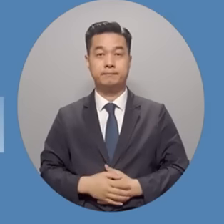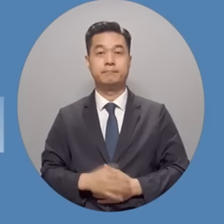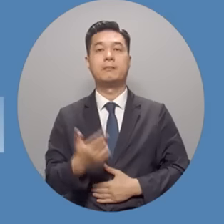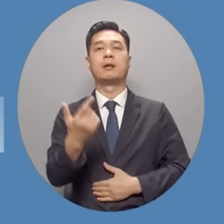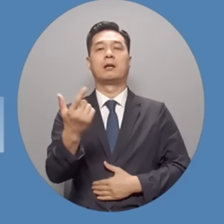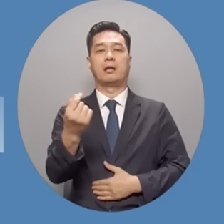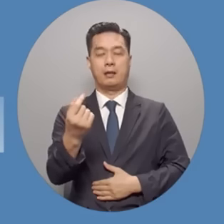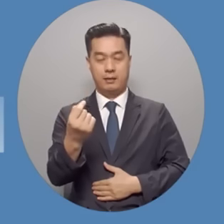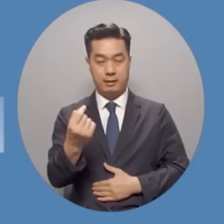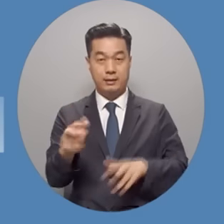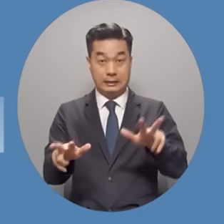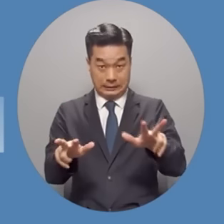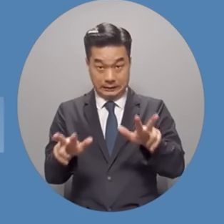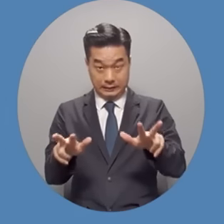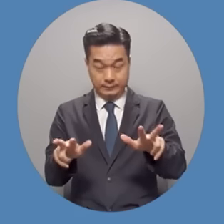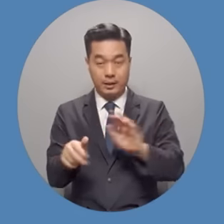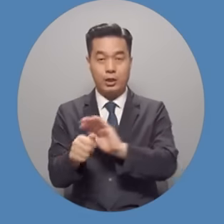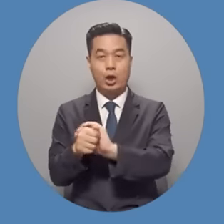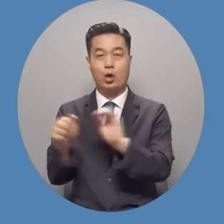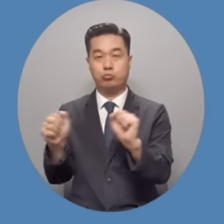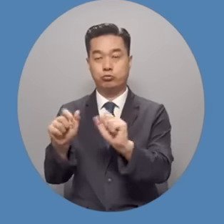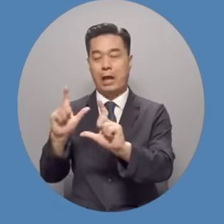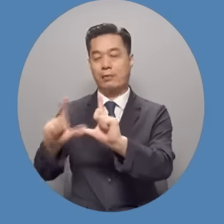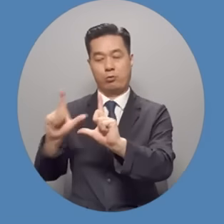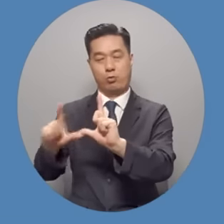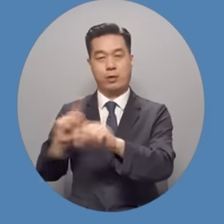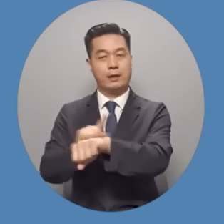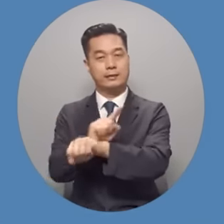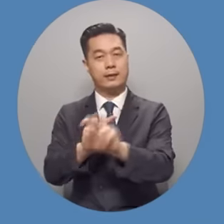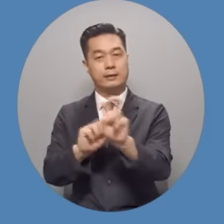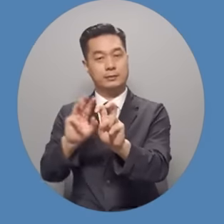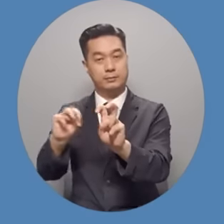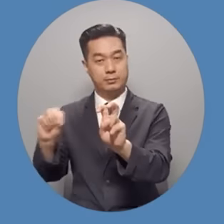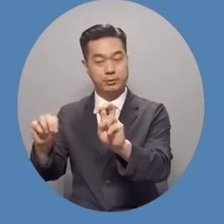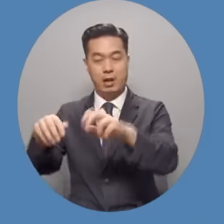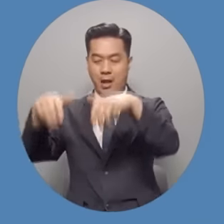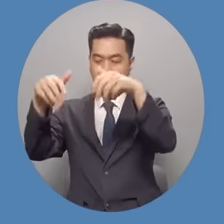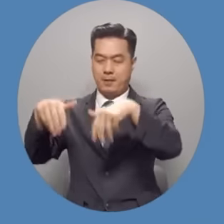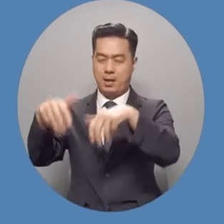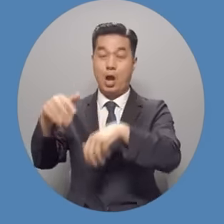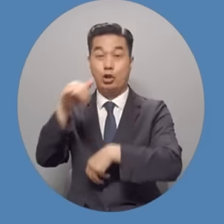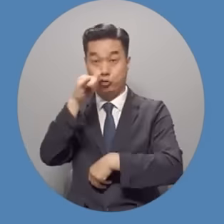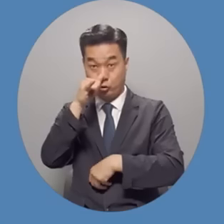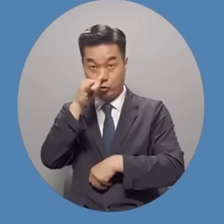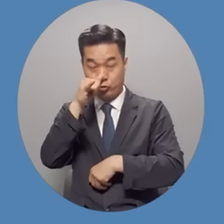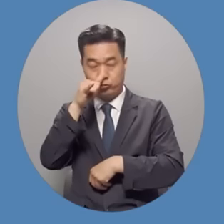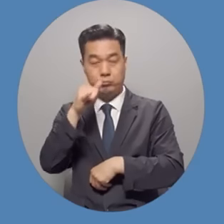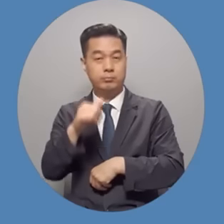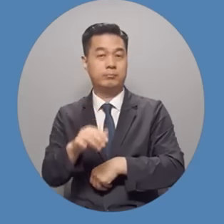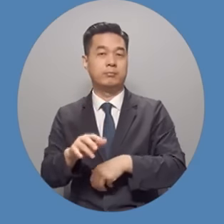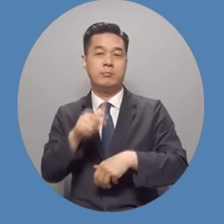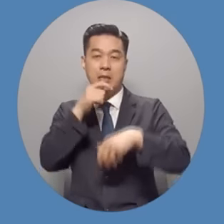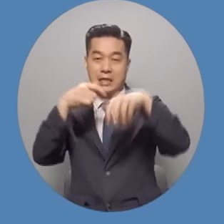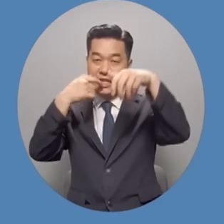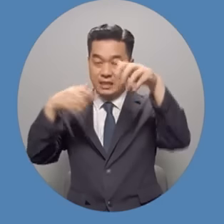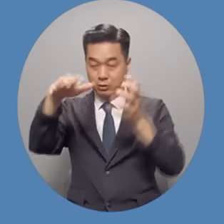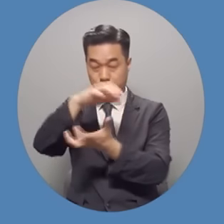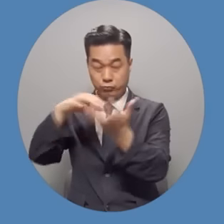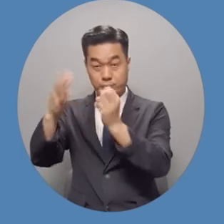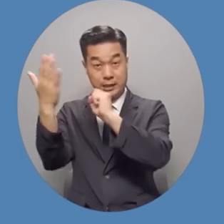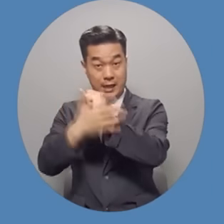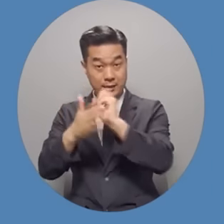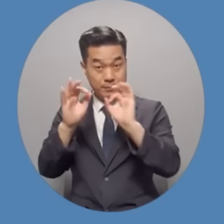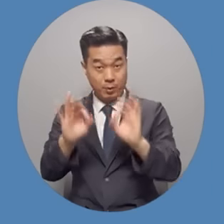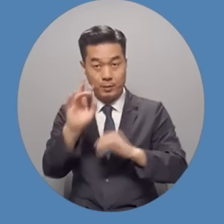그렇습니다 지금은 경북 안동 등지에서 시간당 20mm 안팎에 세차 비가 내리고 있습니다이 시각 비구름의 모습인데요